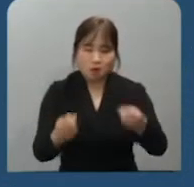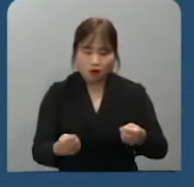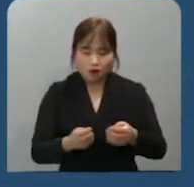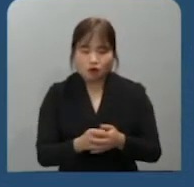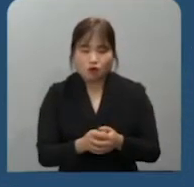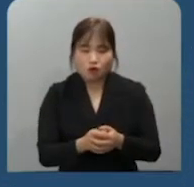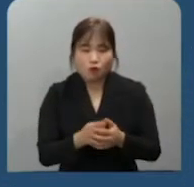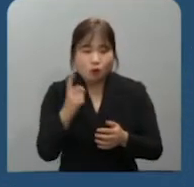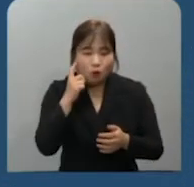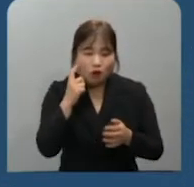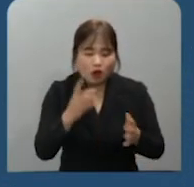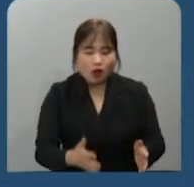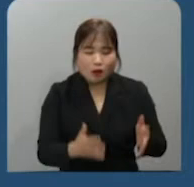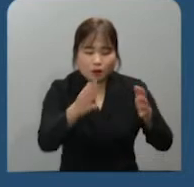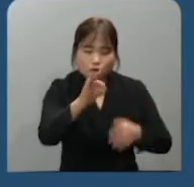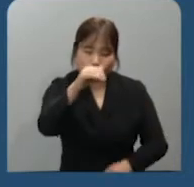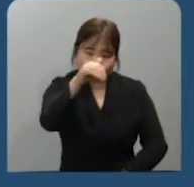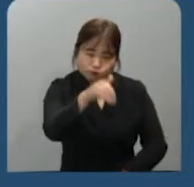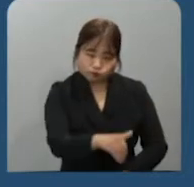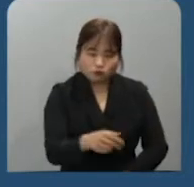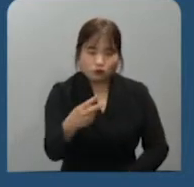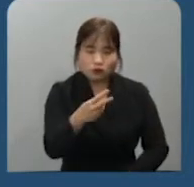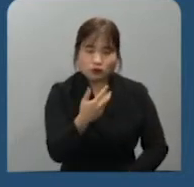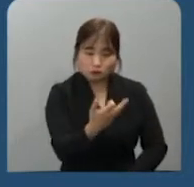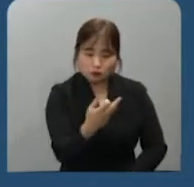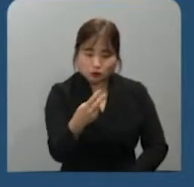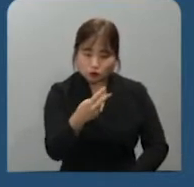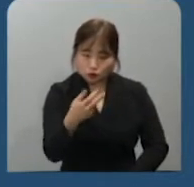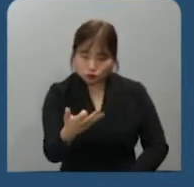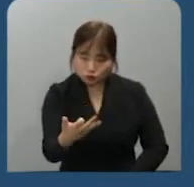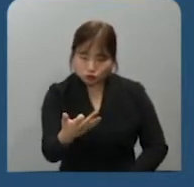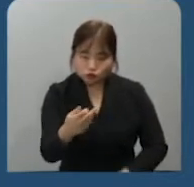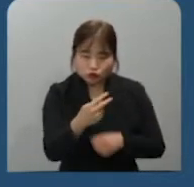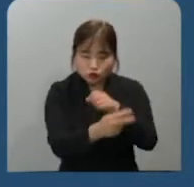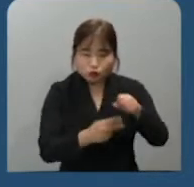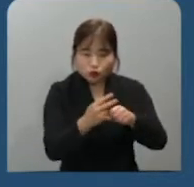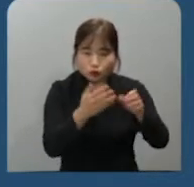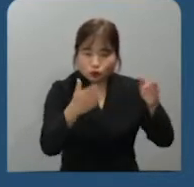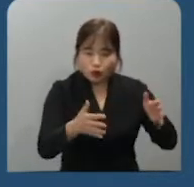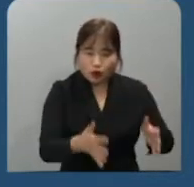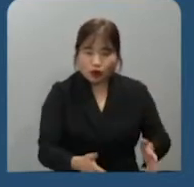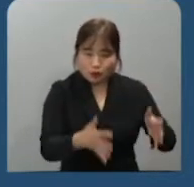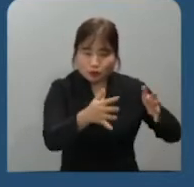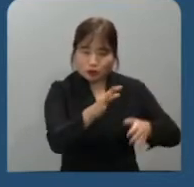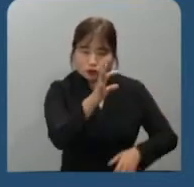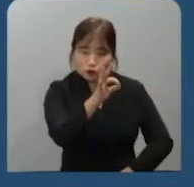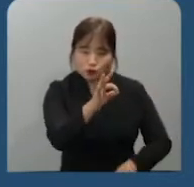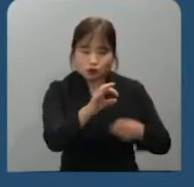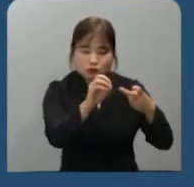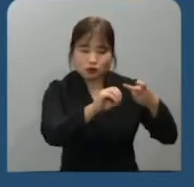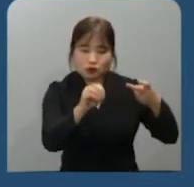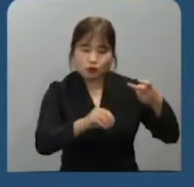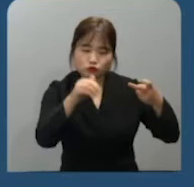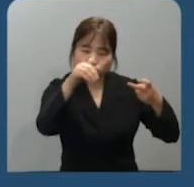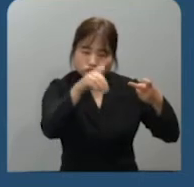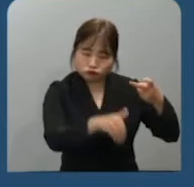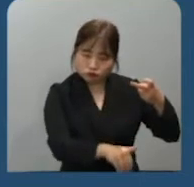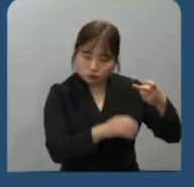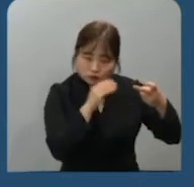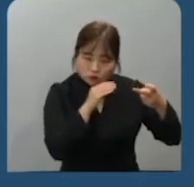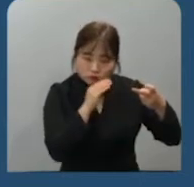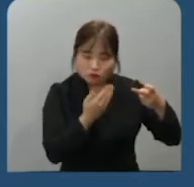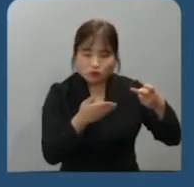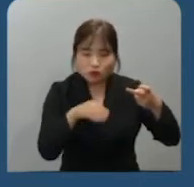이는 아파트 가격이 하락하던 지난 2018 년과 19년 2년 동안 아파트 가격이 12% 가까이 떨어졌지만